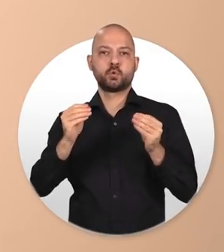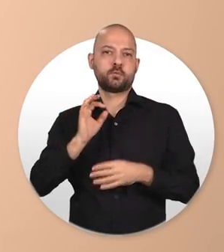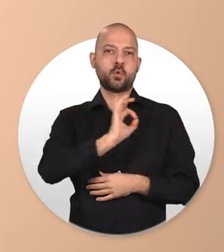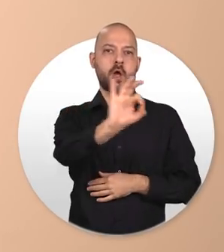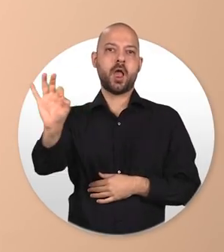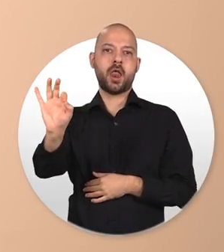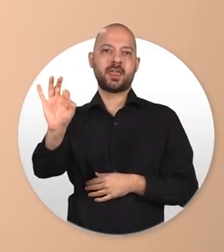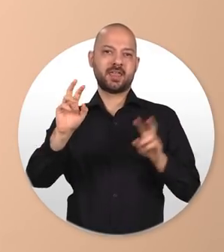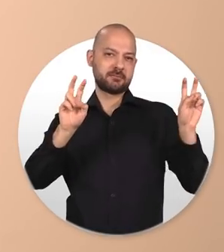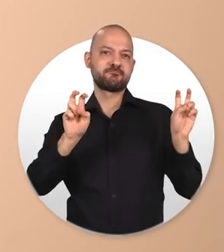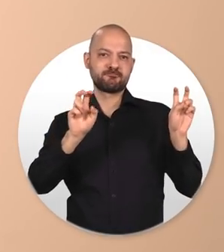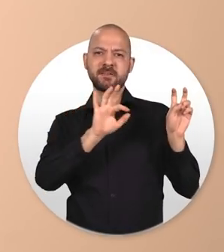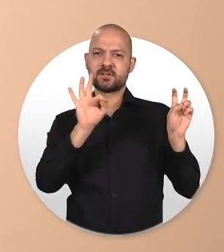Hemmschwelle,